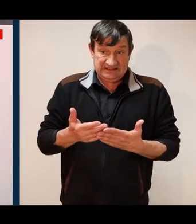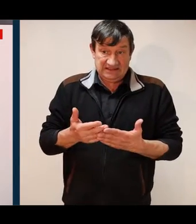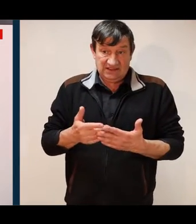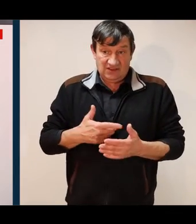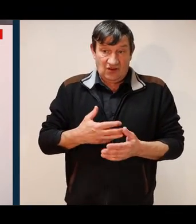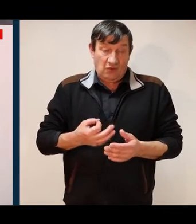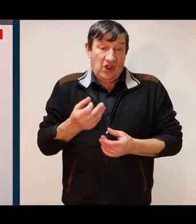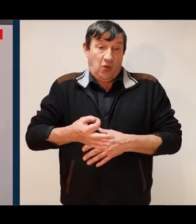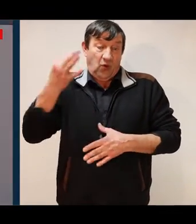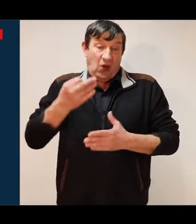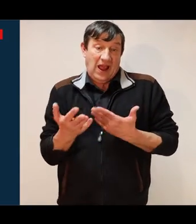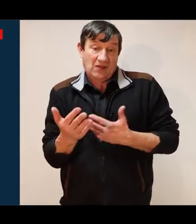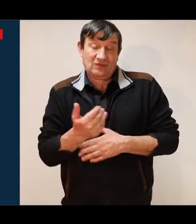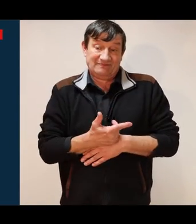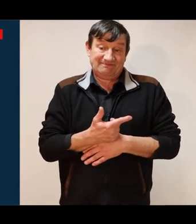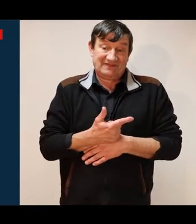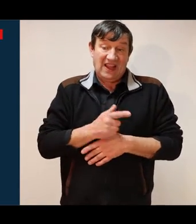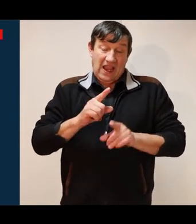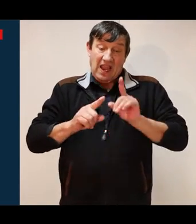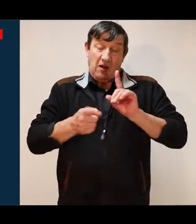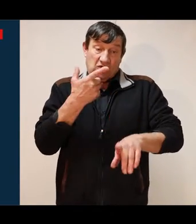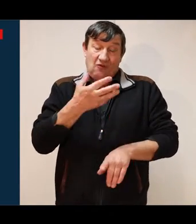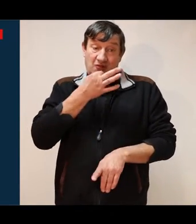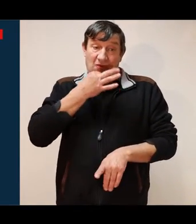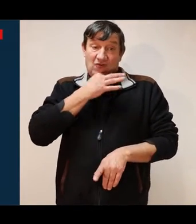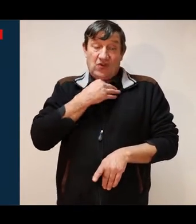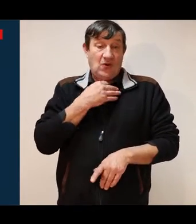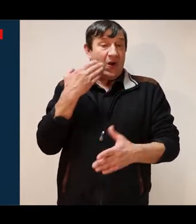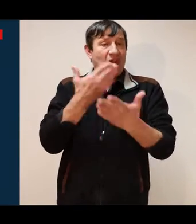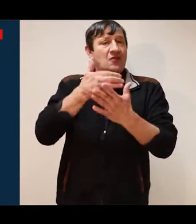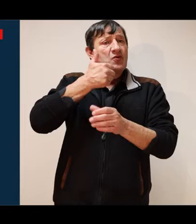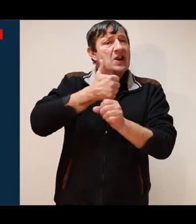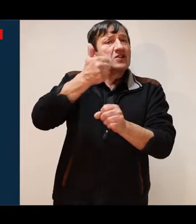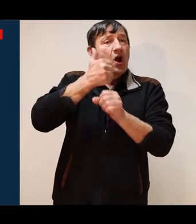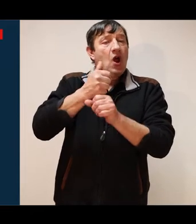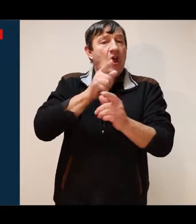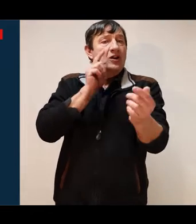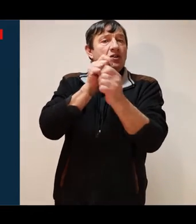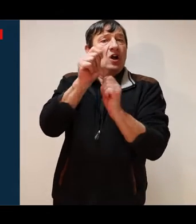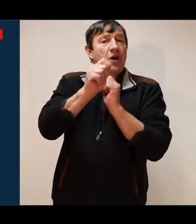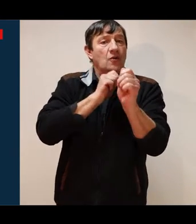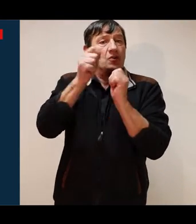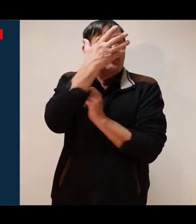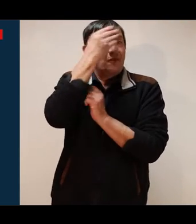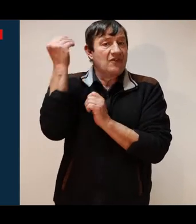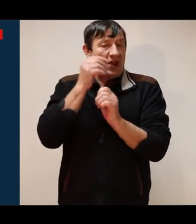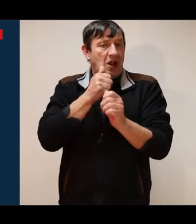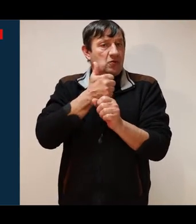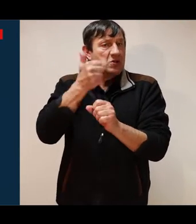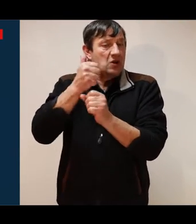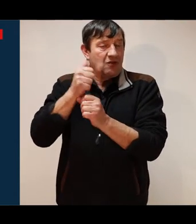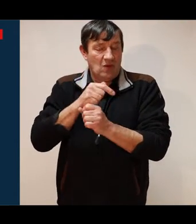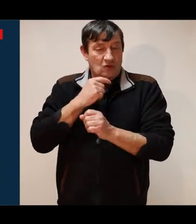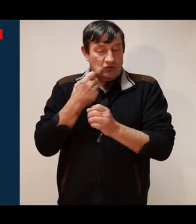vous avez juste un petit peu trop attendu ? Donc c'est très important de profiter de ce rendez-vous annuel qu'est l'entretien professionnel pour se